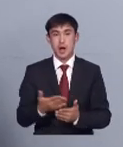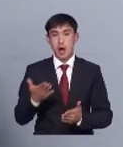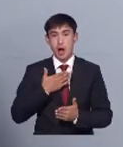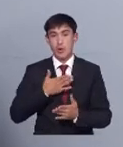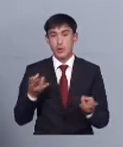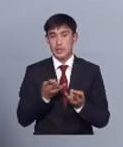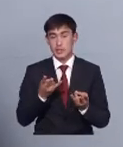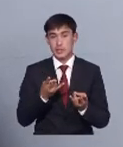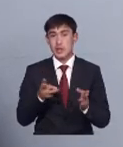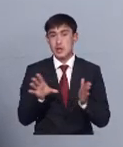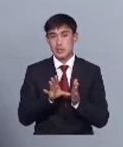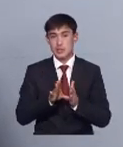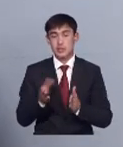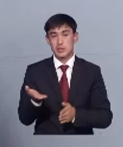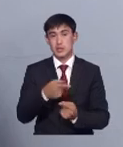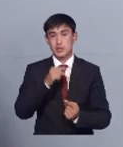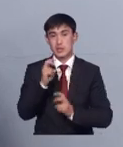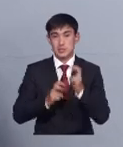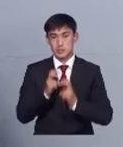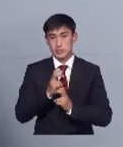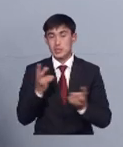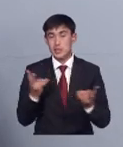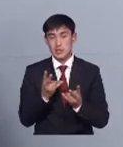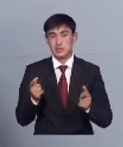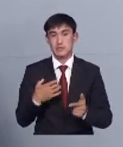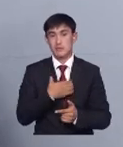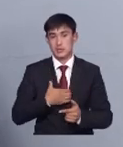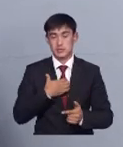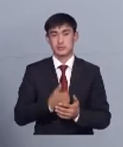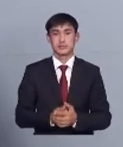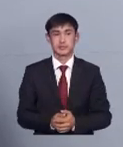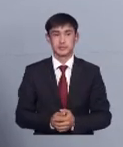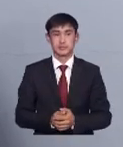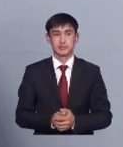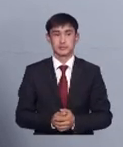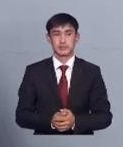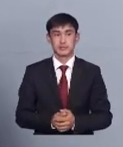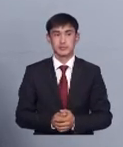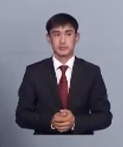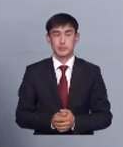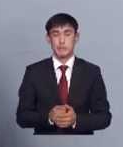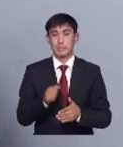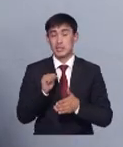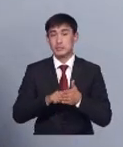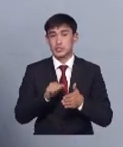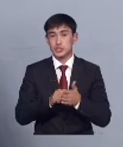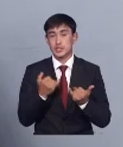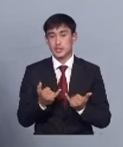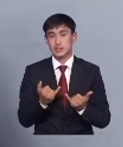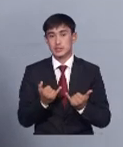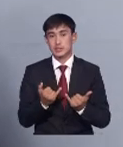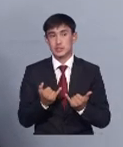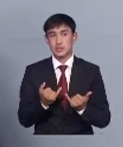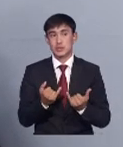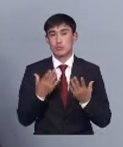болса, мына энергетика саласында қазіргі АЭС дәл сондай қажет дүние болып тұр. Өйткені қазіргі да